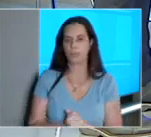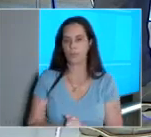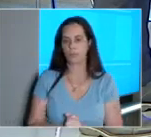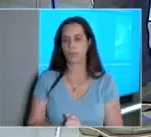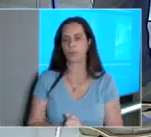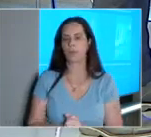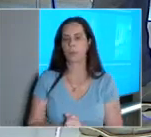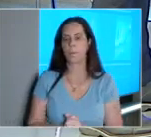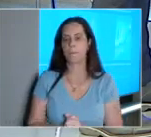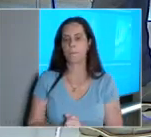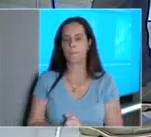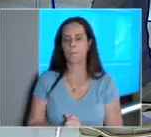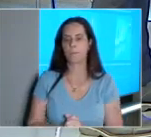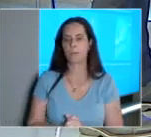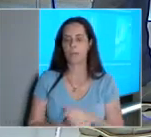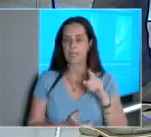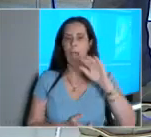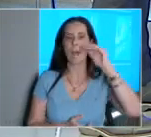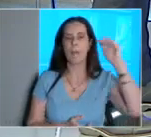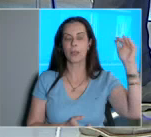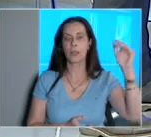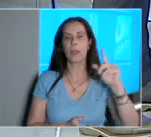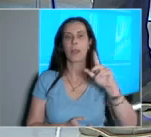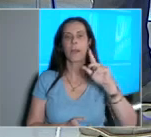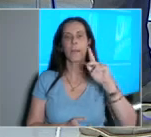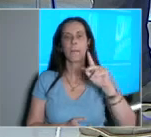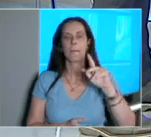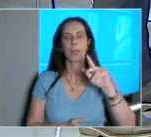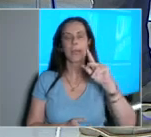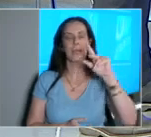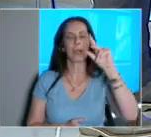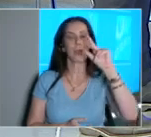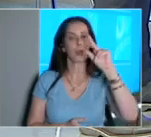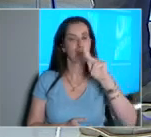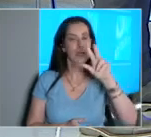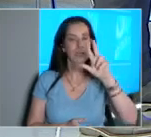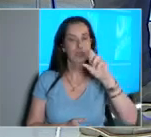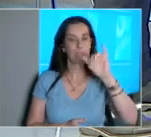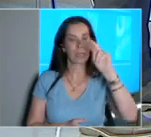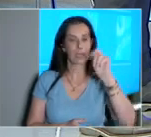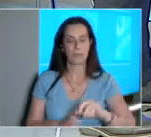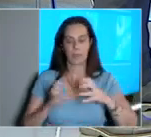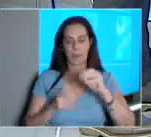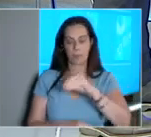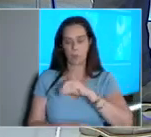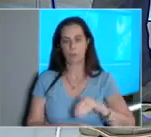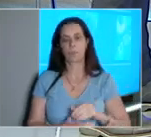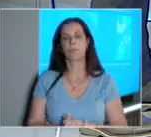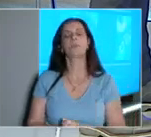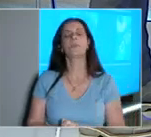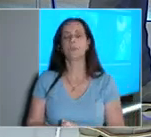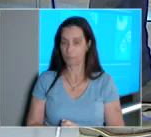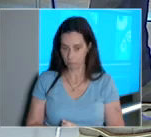18,600 תושבים, זה ברמת הגולן, בקצרין עוד כ-8,000, ועוד 22,000 בכפרים הדרוזים.